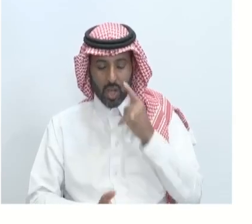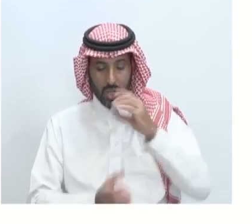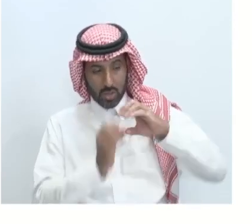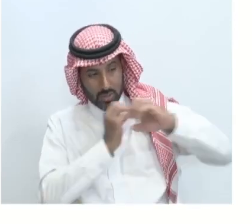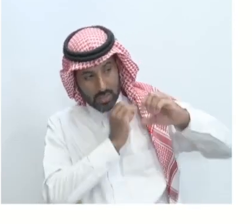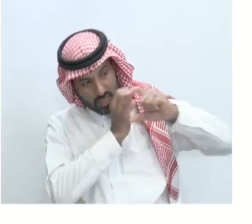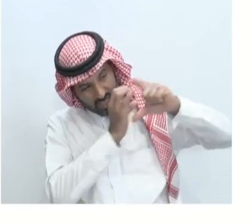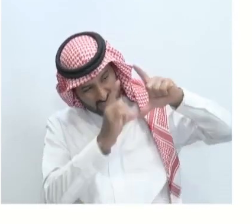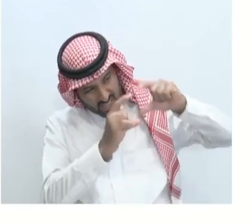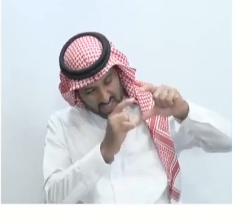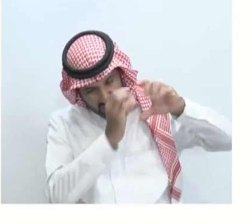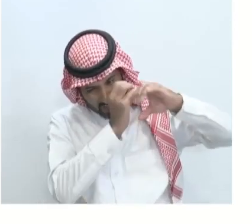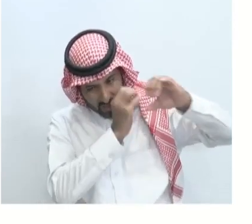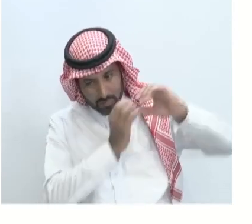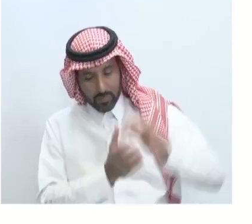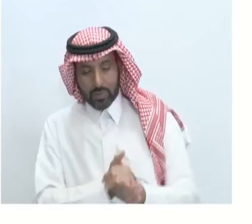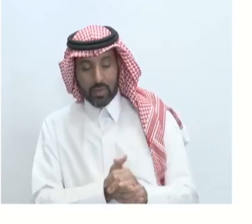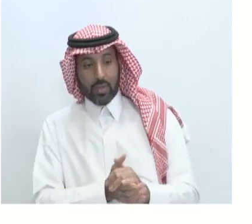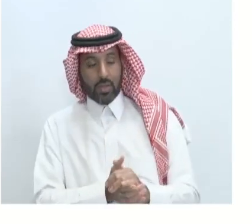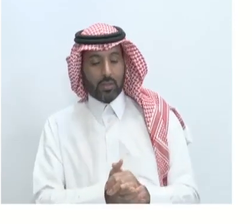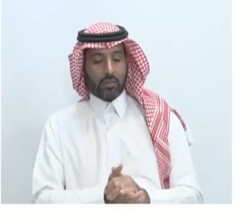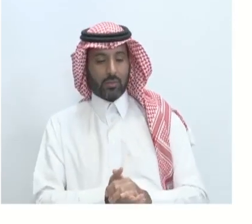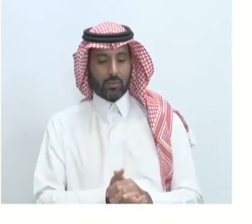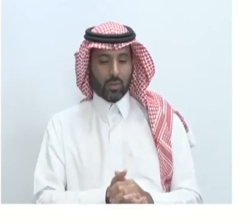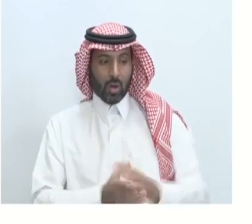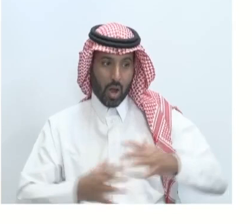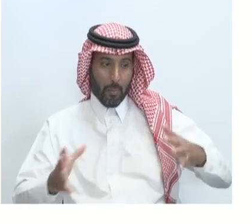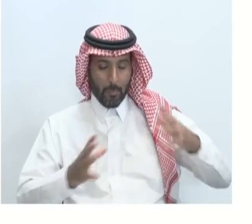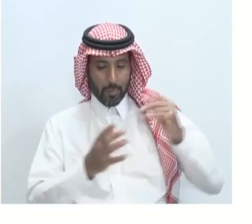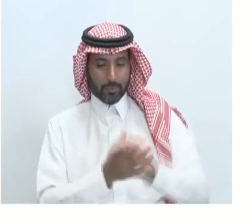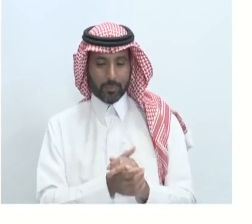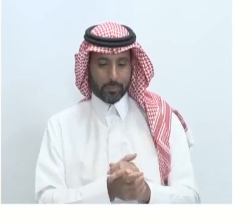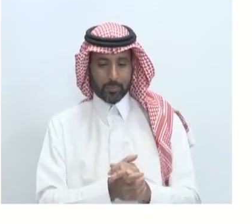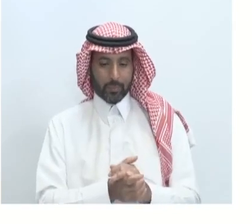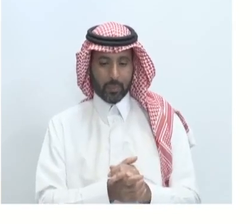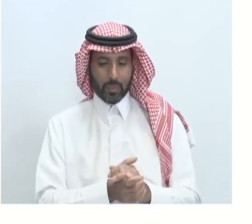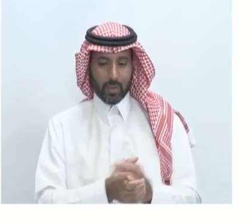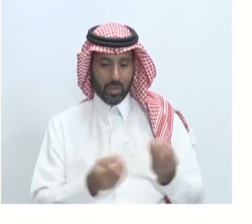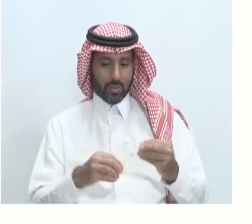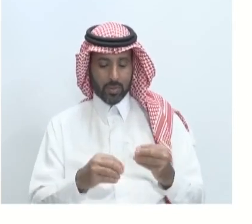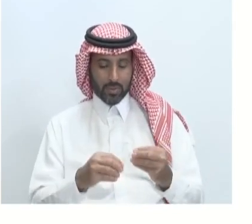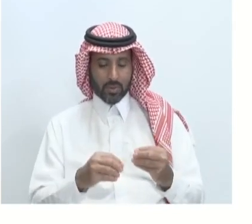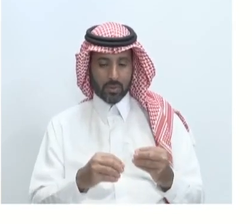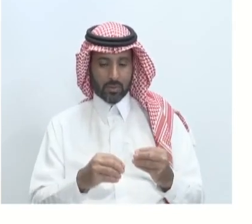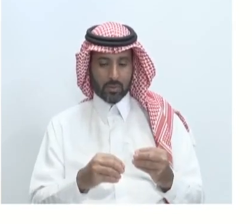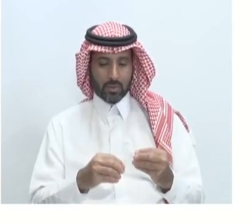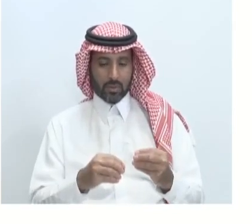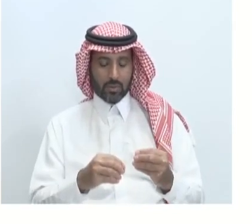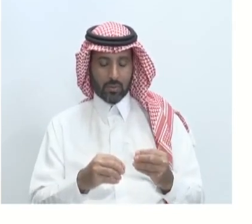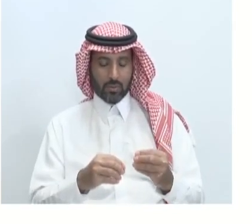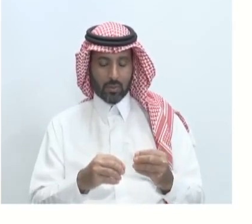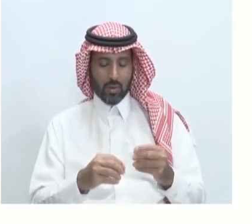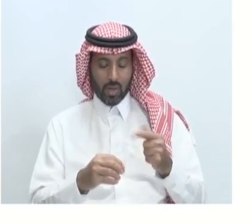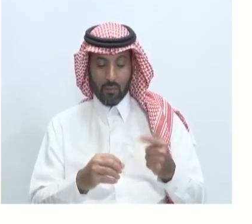هذه الايام انتاج جيل جديد من التلسكوبات الضخمه والتي يكون لها عده مزايا تعطي